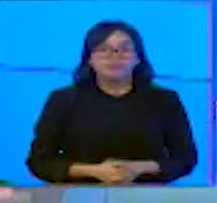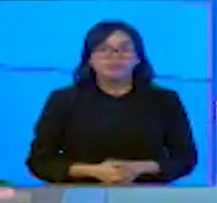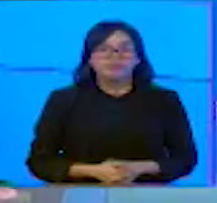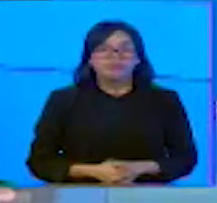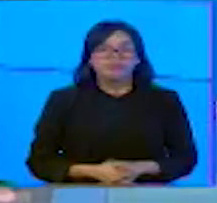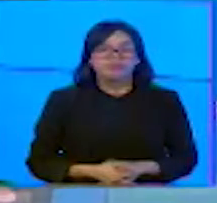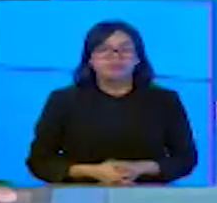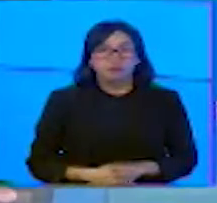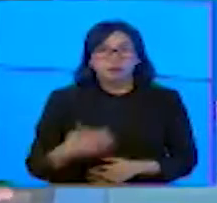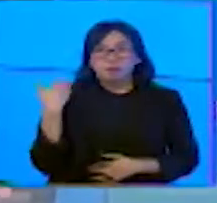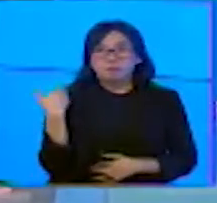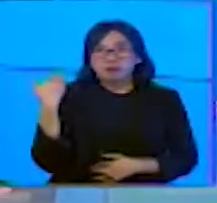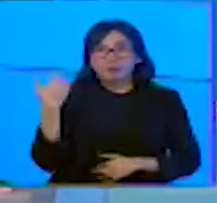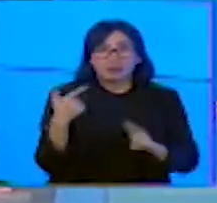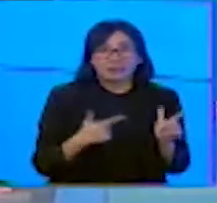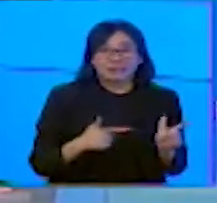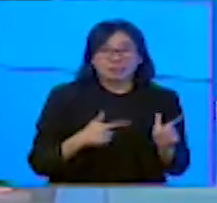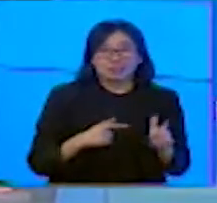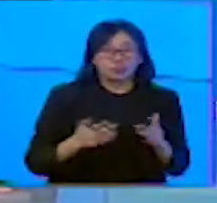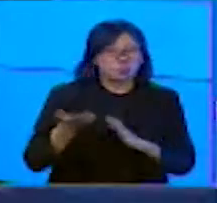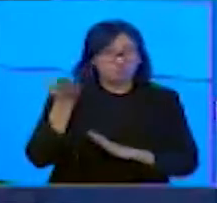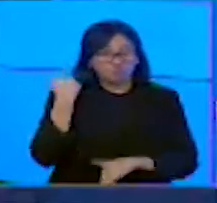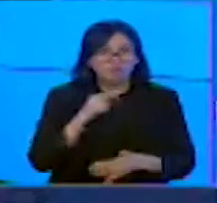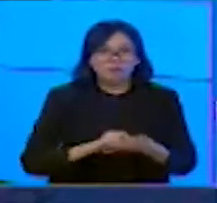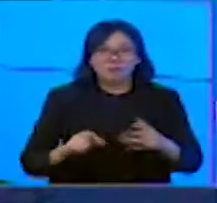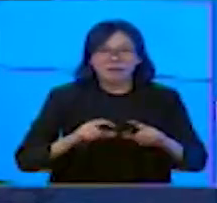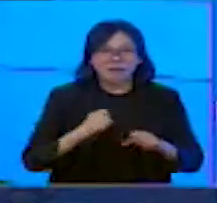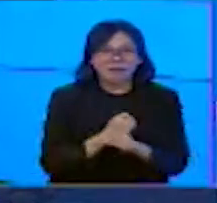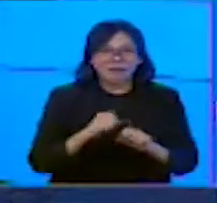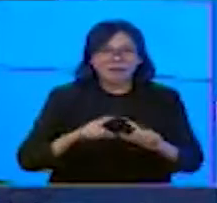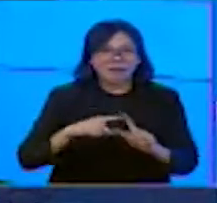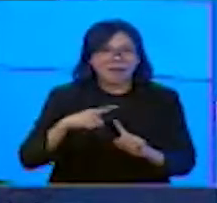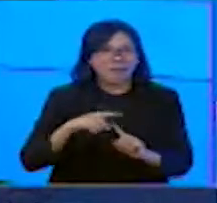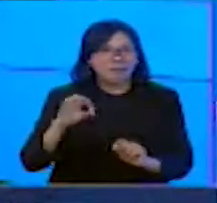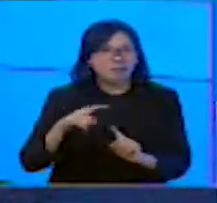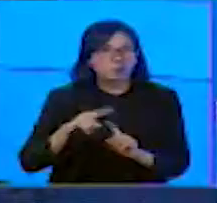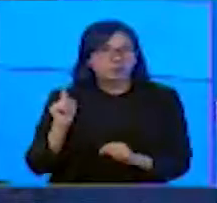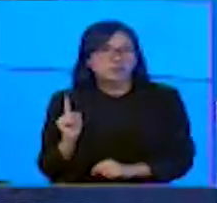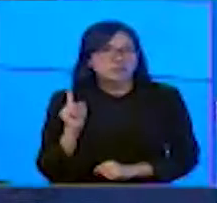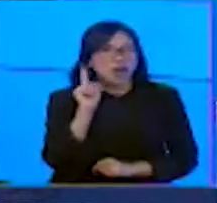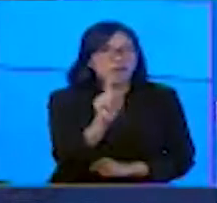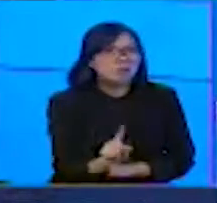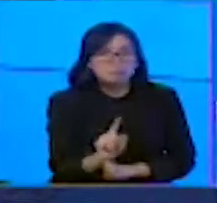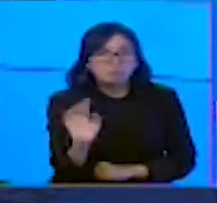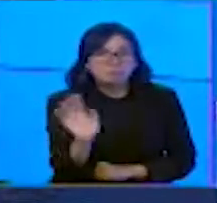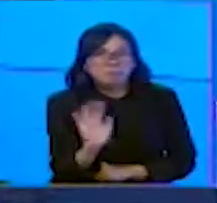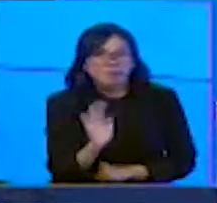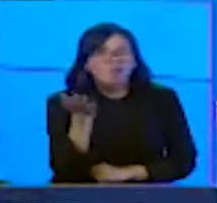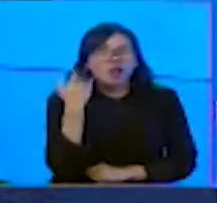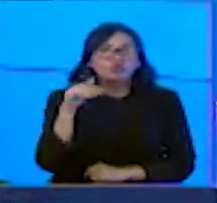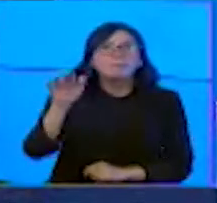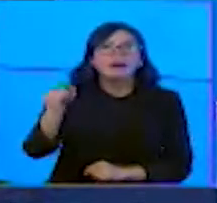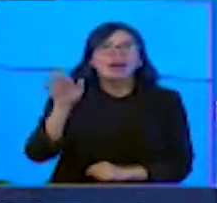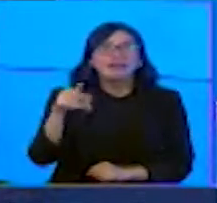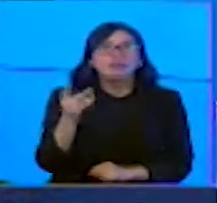Ya, seperti kami informasikan bahwa mantan Panglima TNI Jenderal Purnawirawan Gatot Nurmantio tidak hadir menerima tanda kehormatan Bintang Mahaputra di